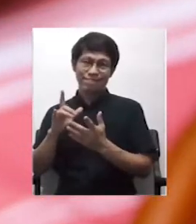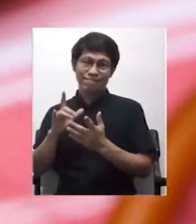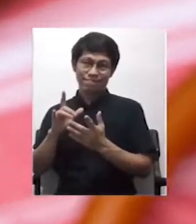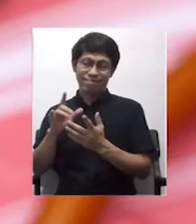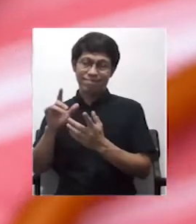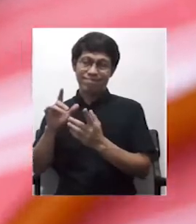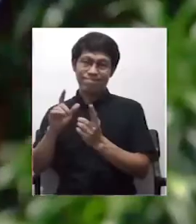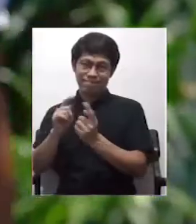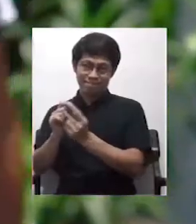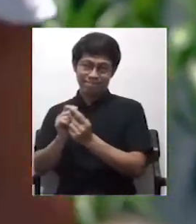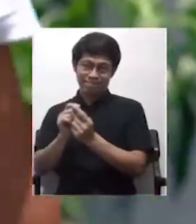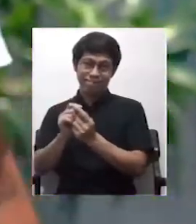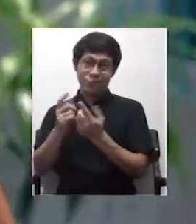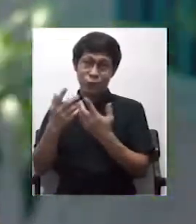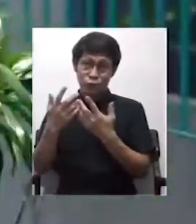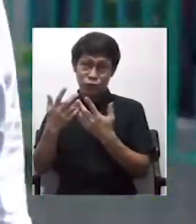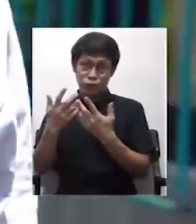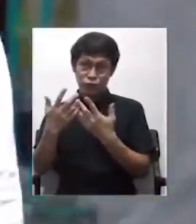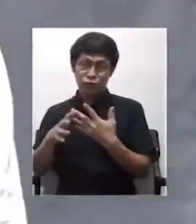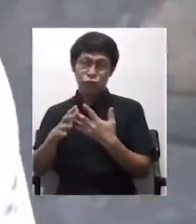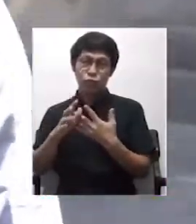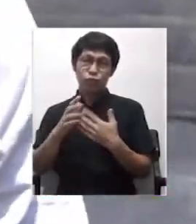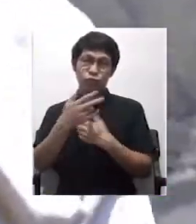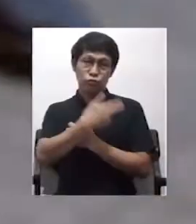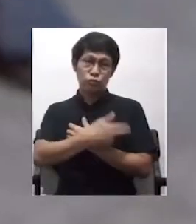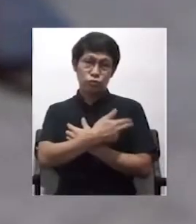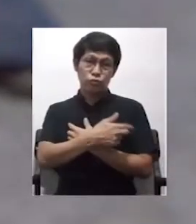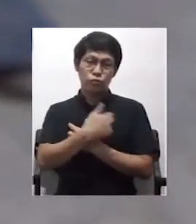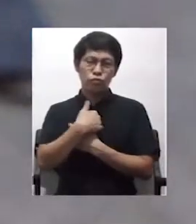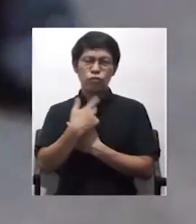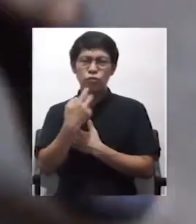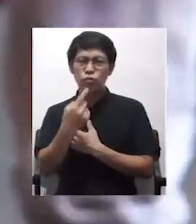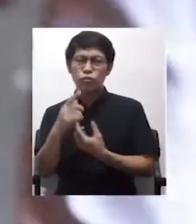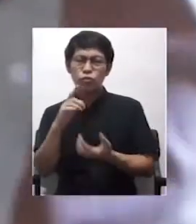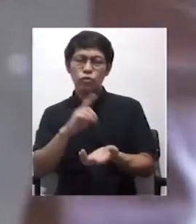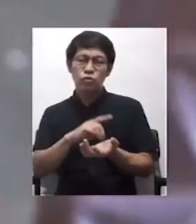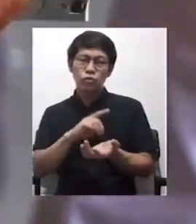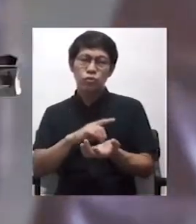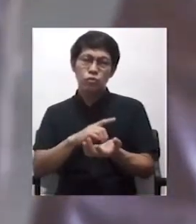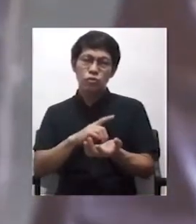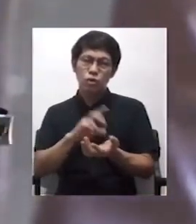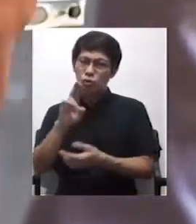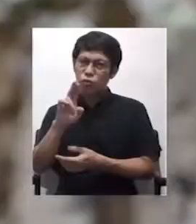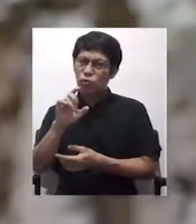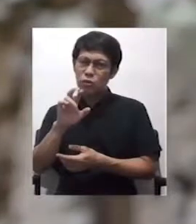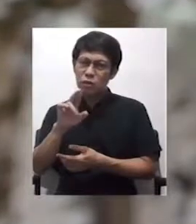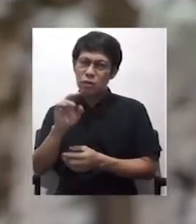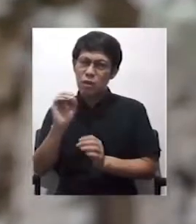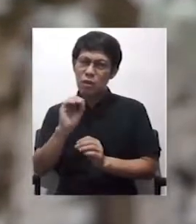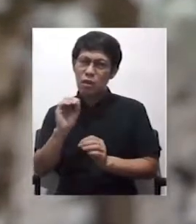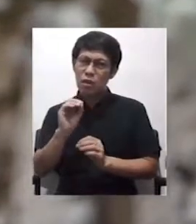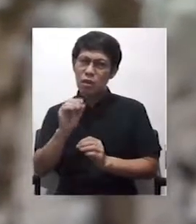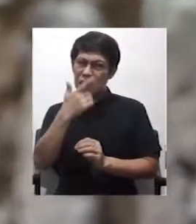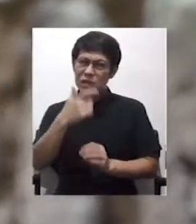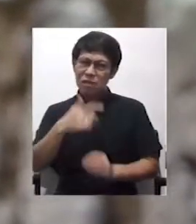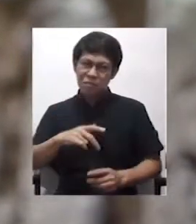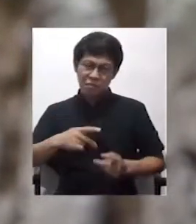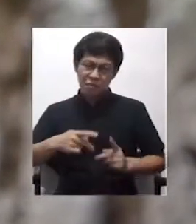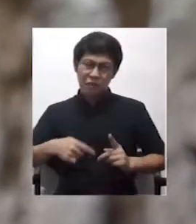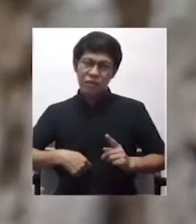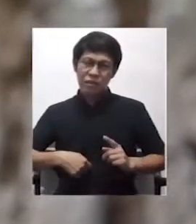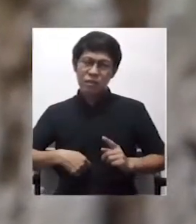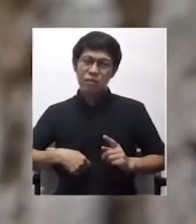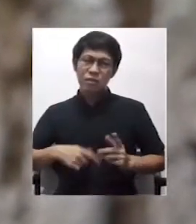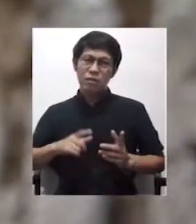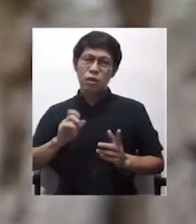siyang kumaga may oras sa akin kahit na nagtatrabaho po siya dati. Nag-text po ako, reply po siya agad. Baga, ano, andyan